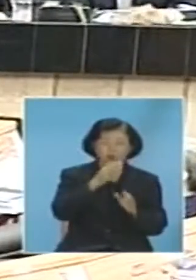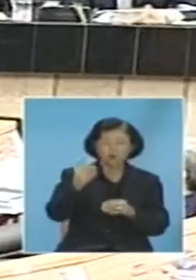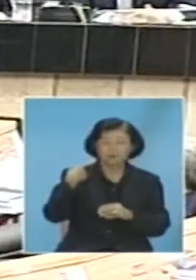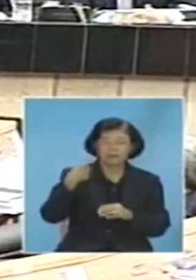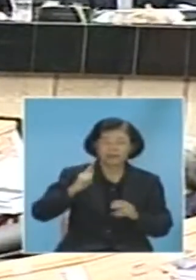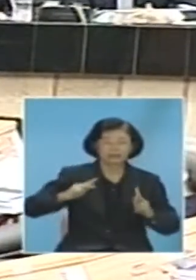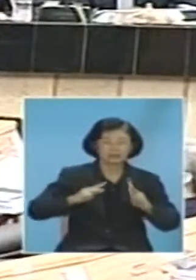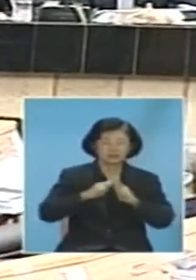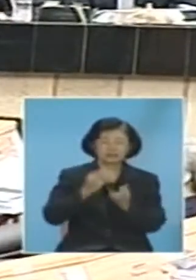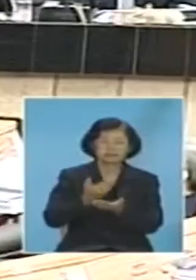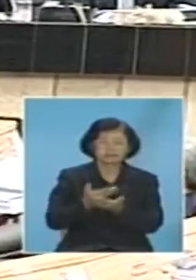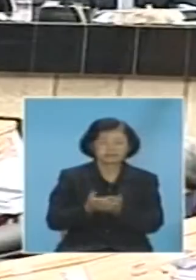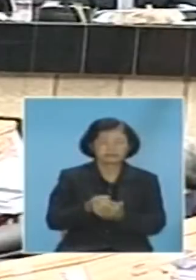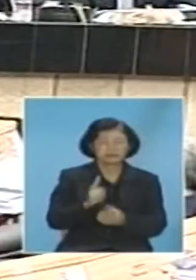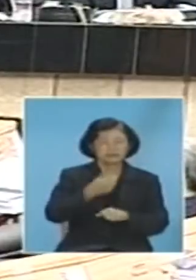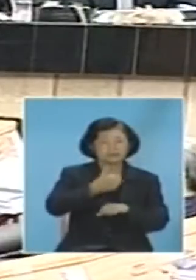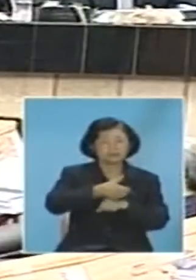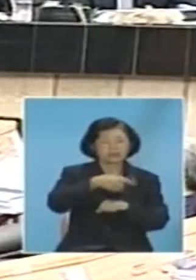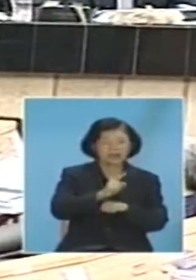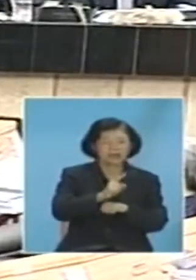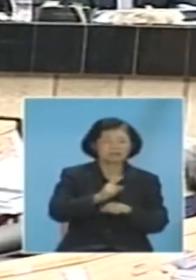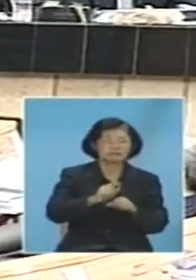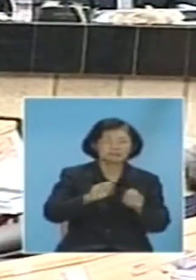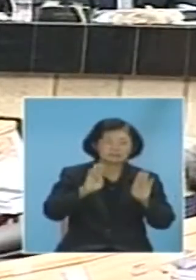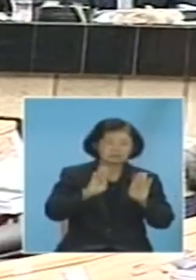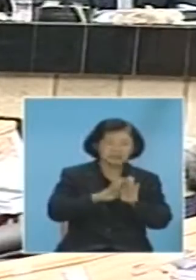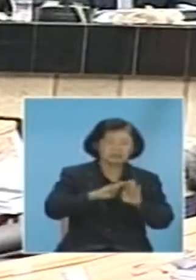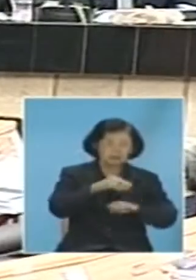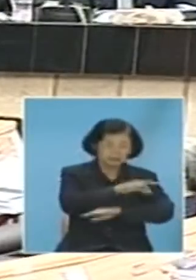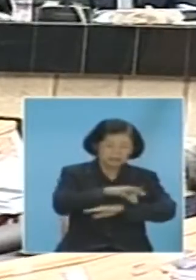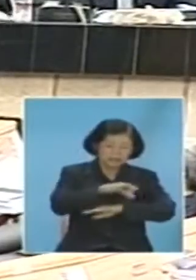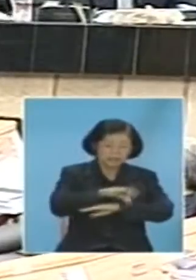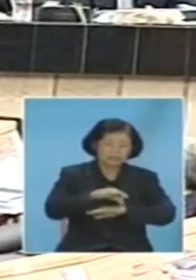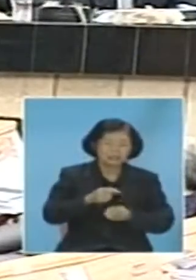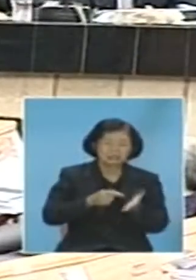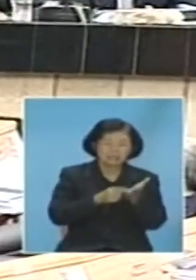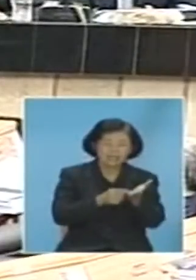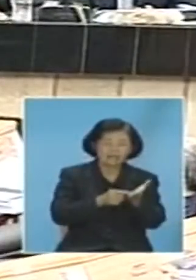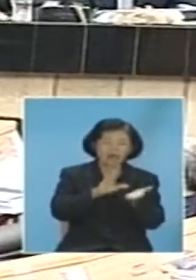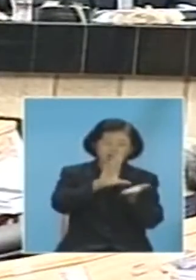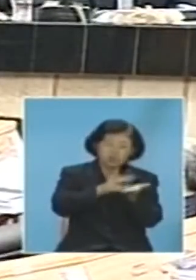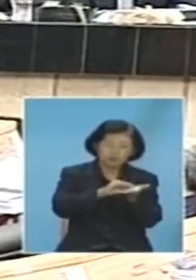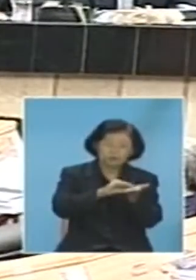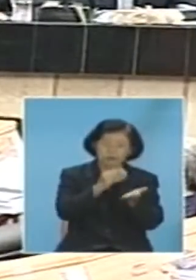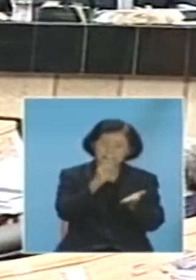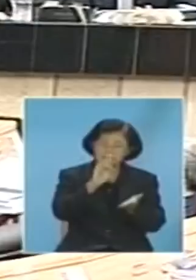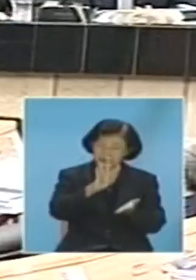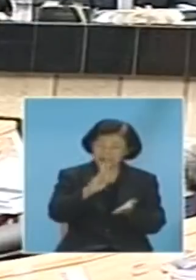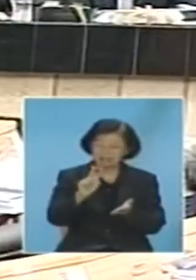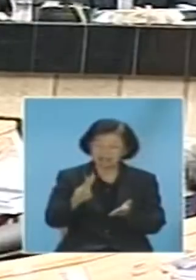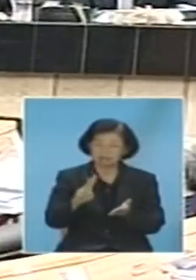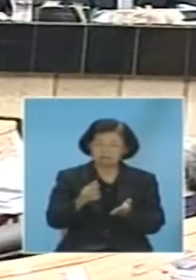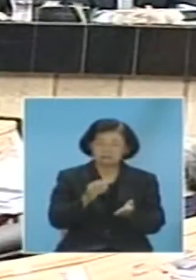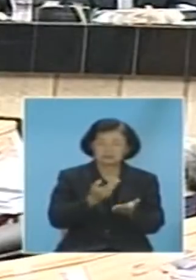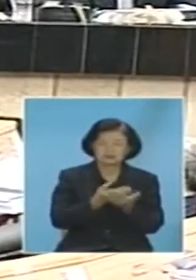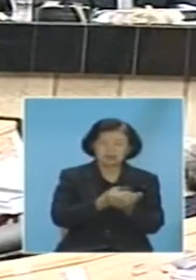ในฐานะที่เป็นประธานคณะอนุกรรมการปิดบัญชีได้แถลงผลการขาดทุนบัญชีทั้ง4ครั้งจำนวนประมาณ 500,000